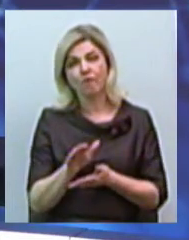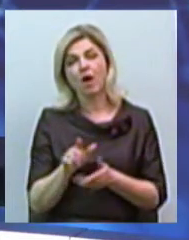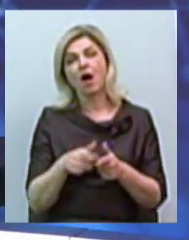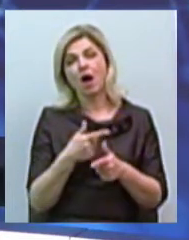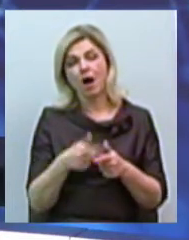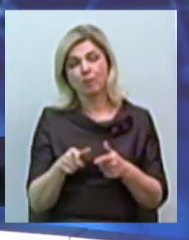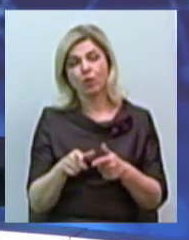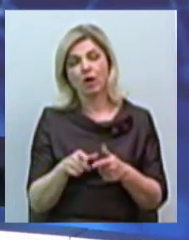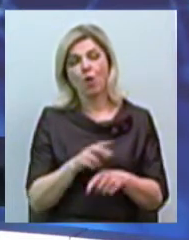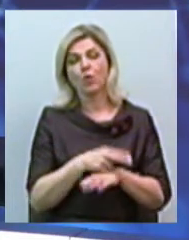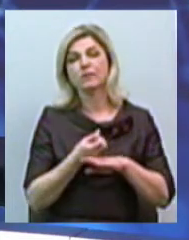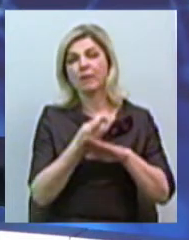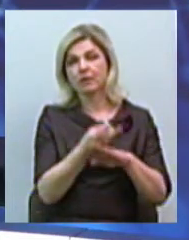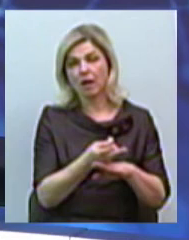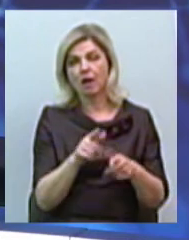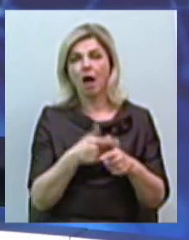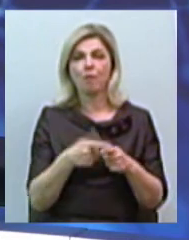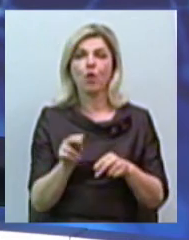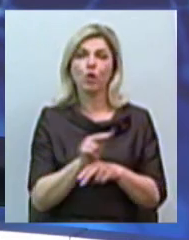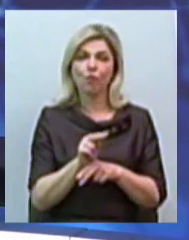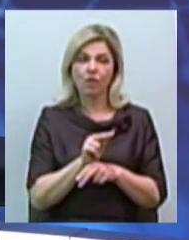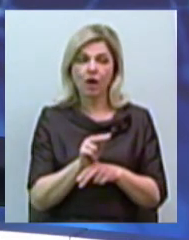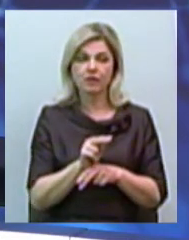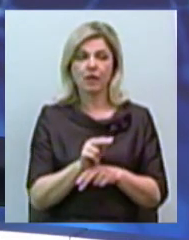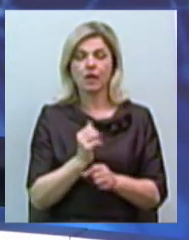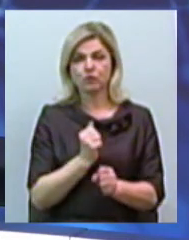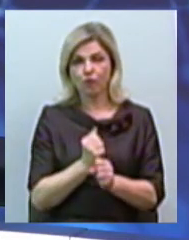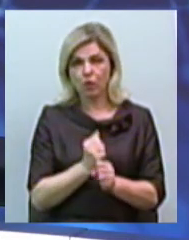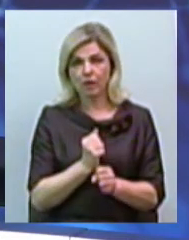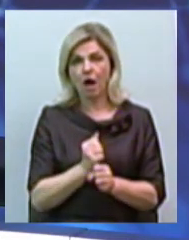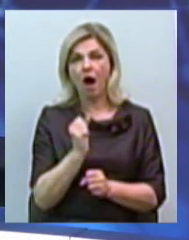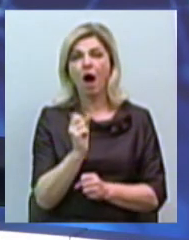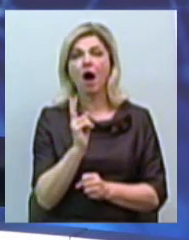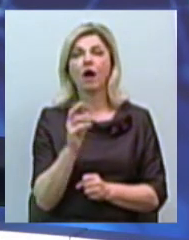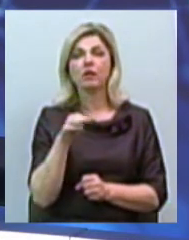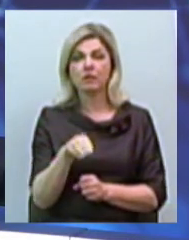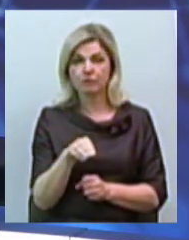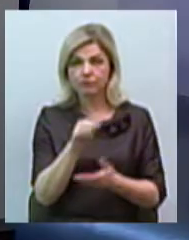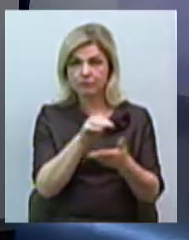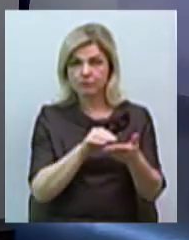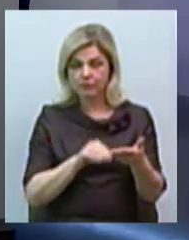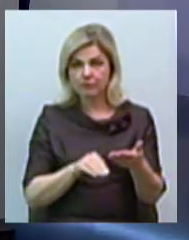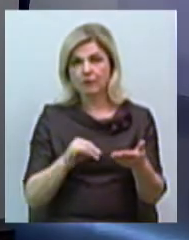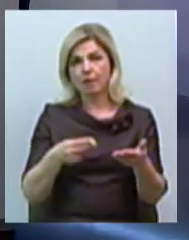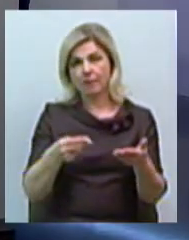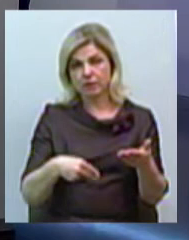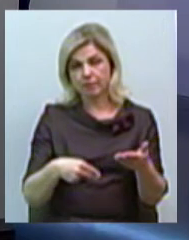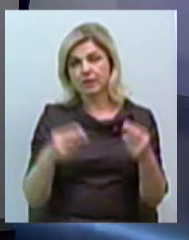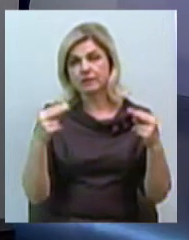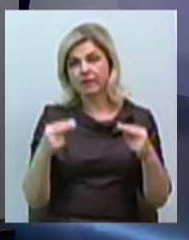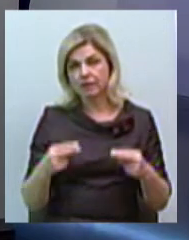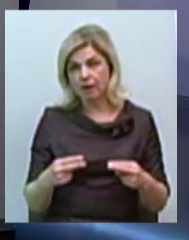від госпіталізації, або від лікування, створюється акт, підписується відповідно